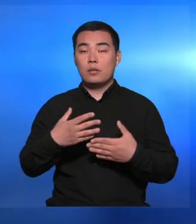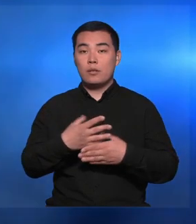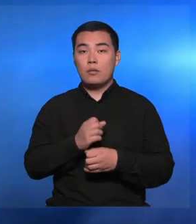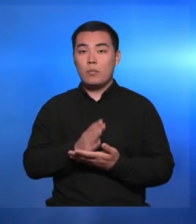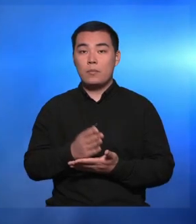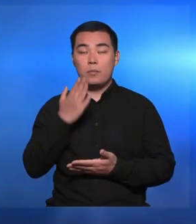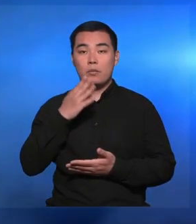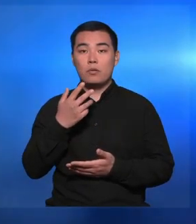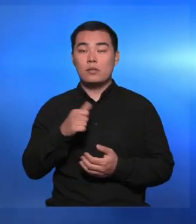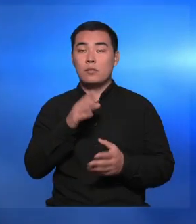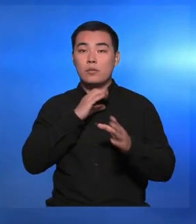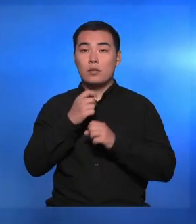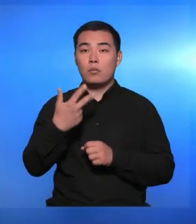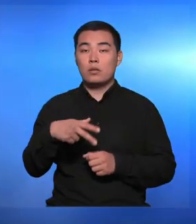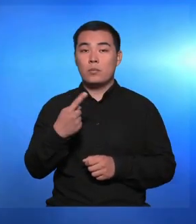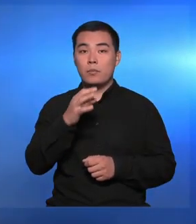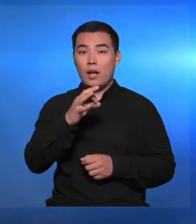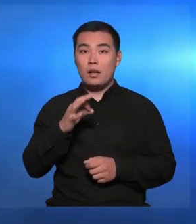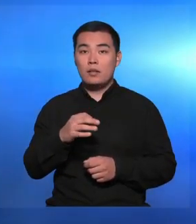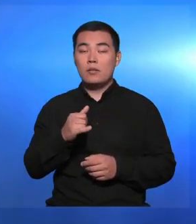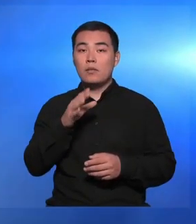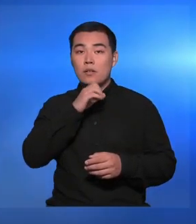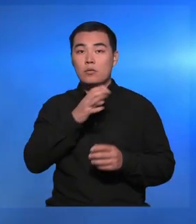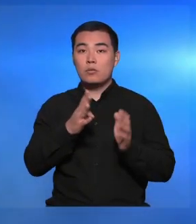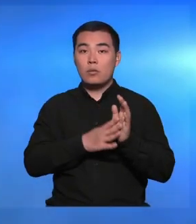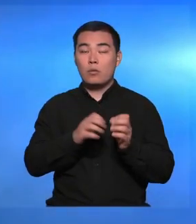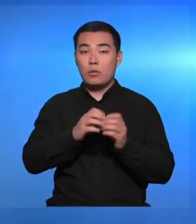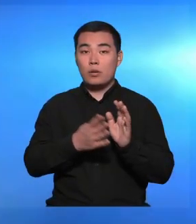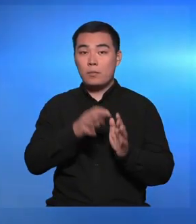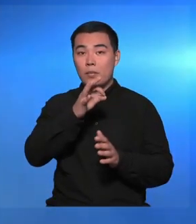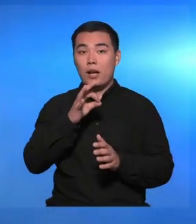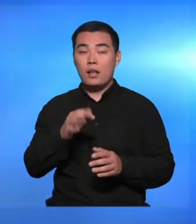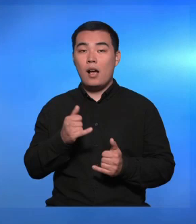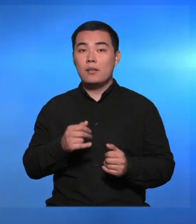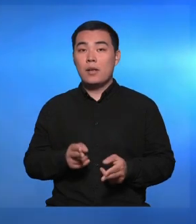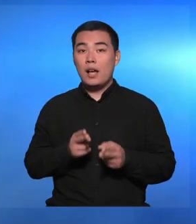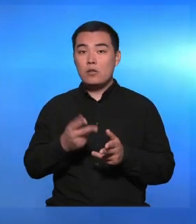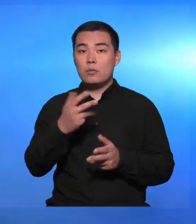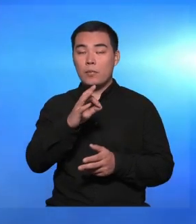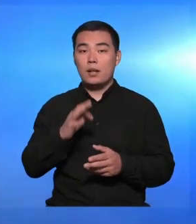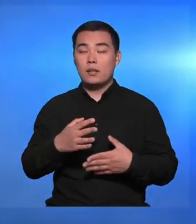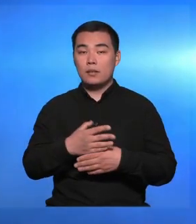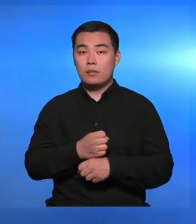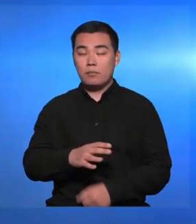келеді. Мәселен, ұрлық 31%-ға, тонау 19%, ал қарақшылық 3%-ға азайған.